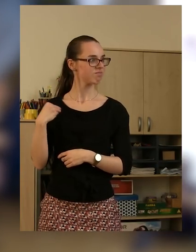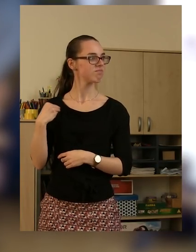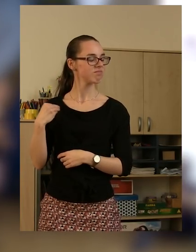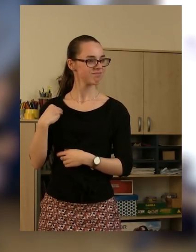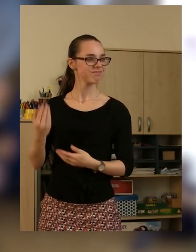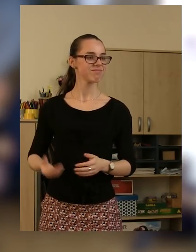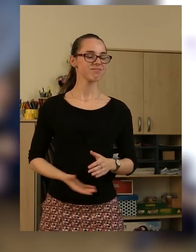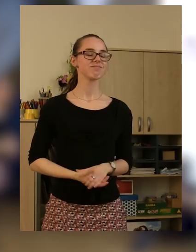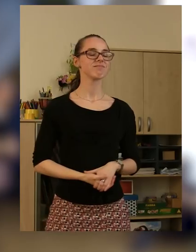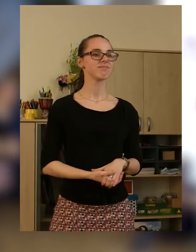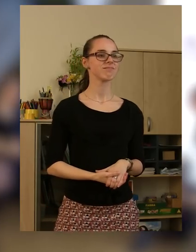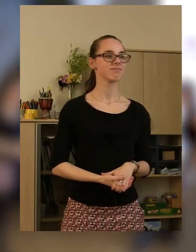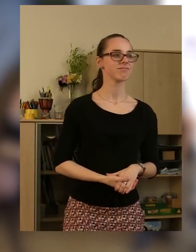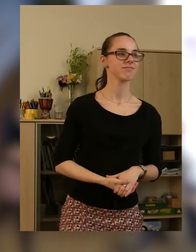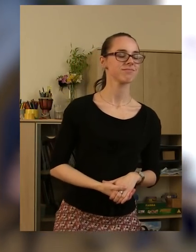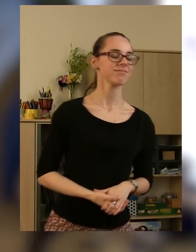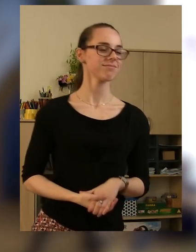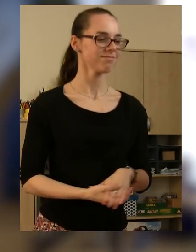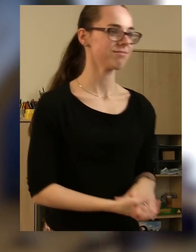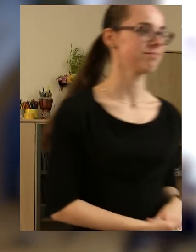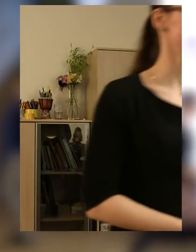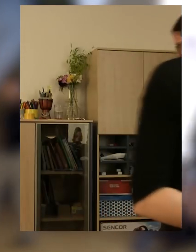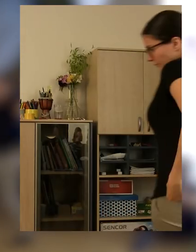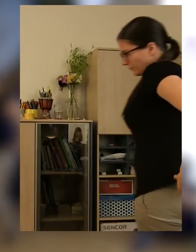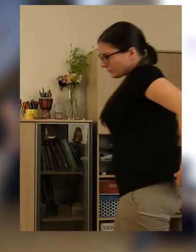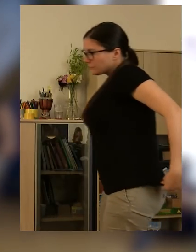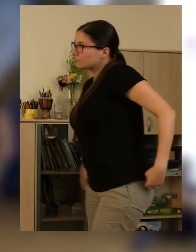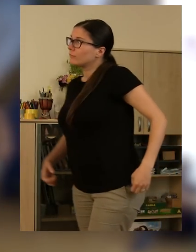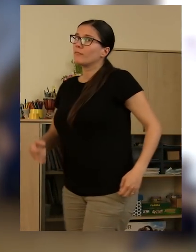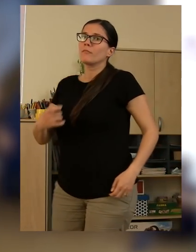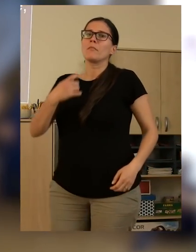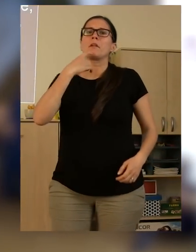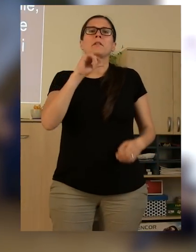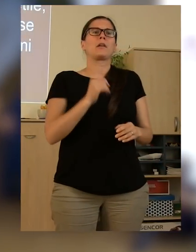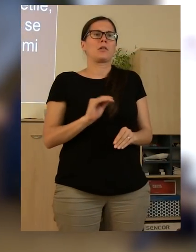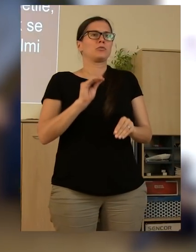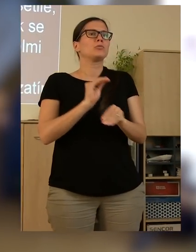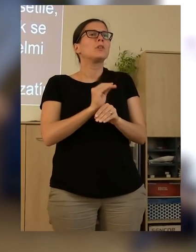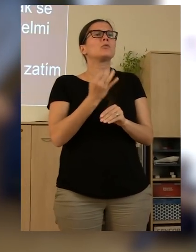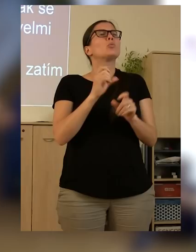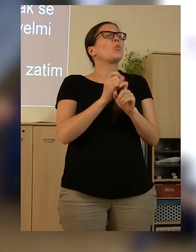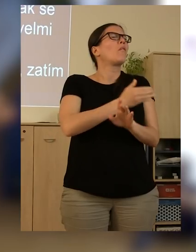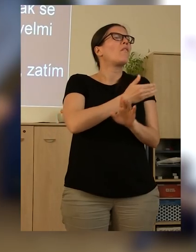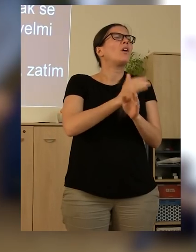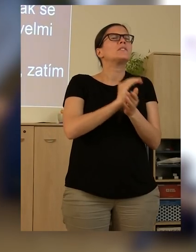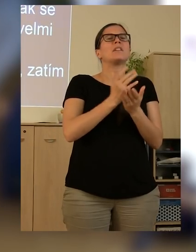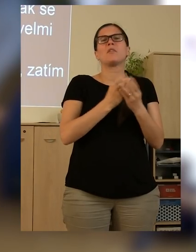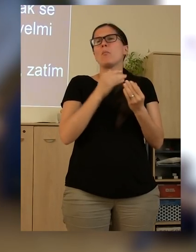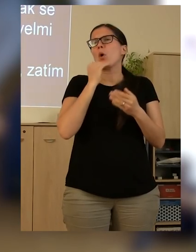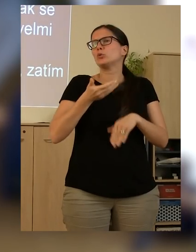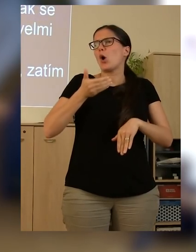Další, co bych ještě poznamenal, protože zatím o tom mluvím jenom v těch nejobecnějších úrovních,